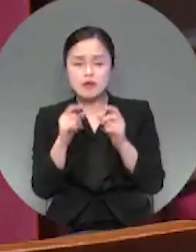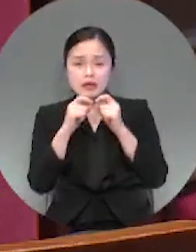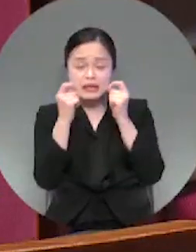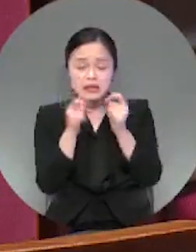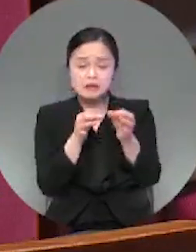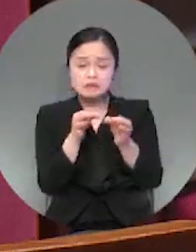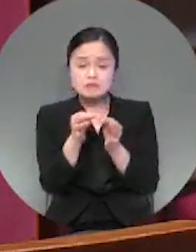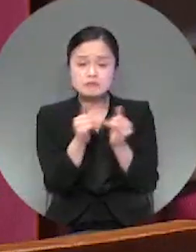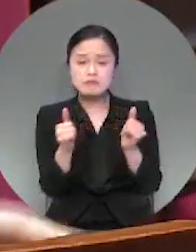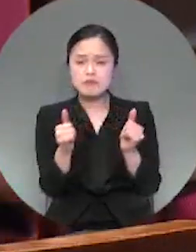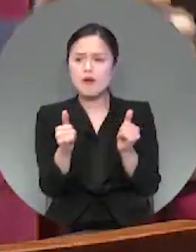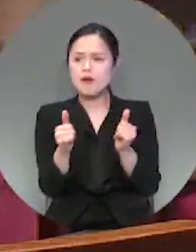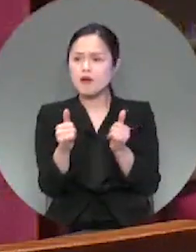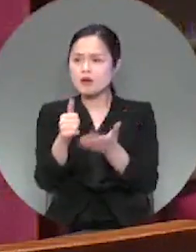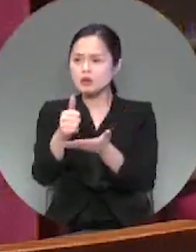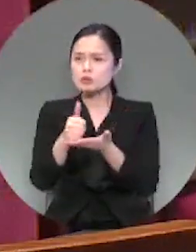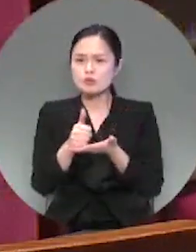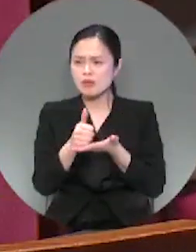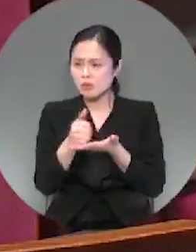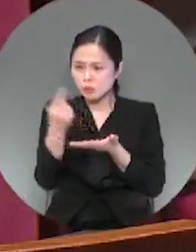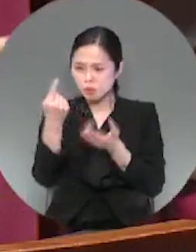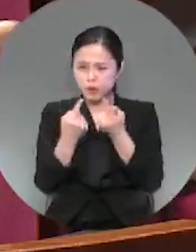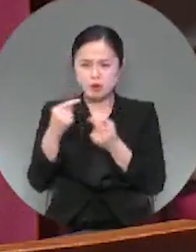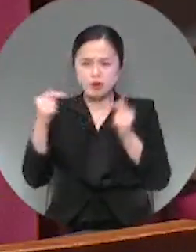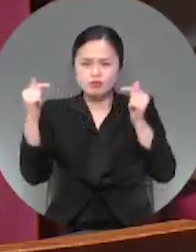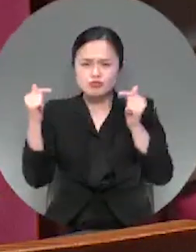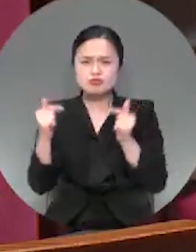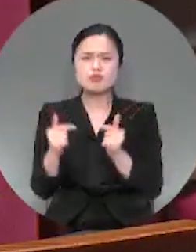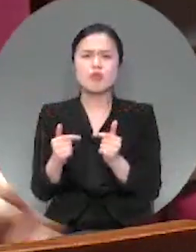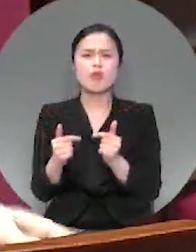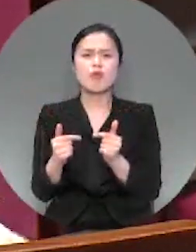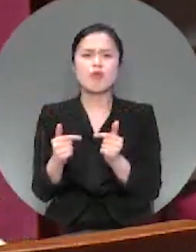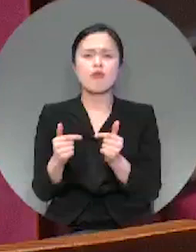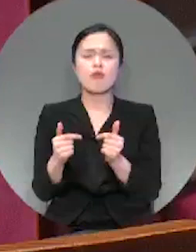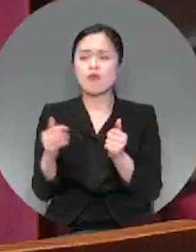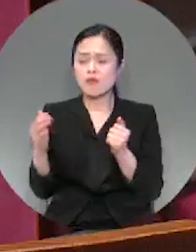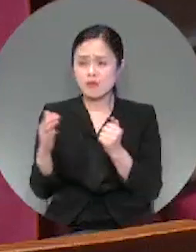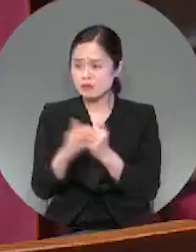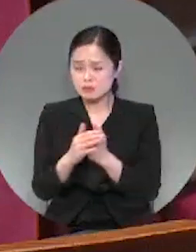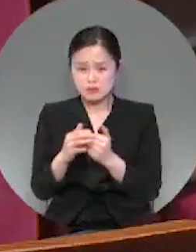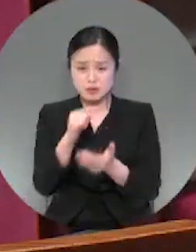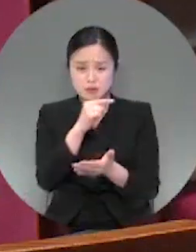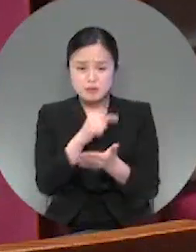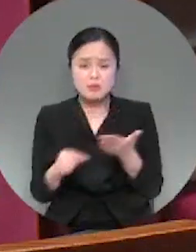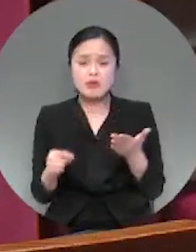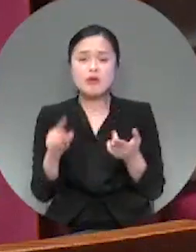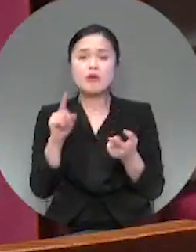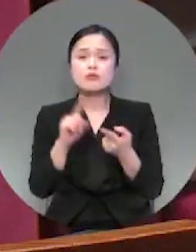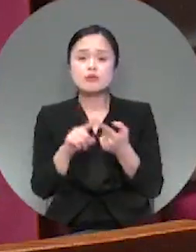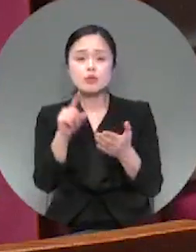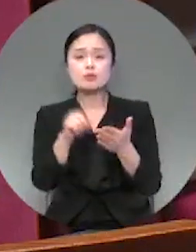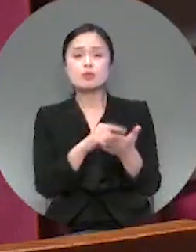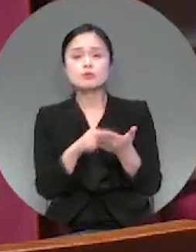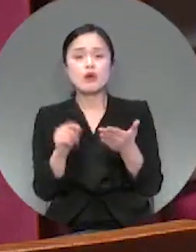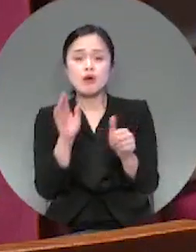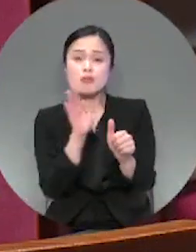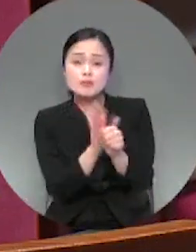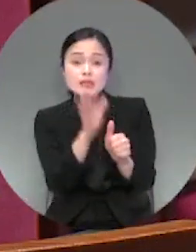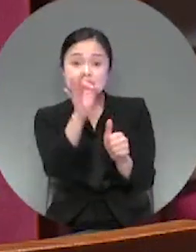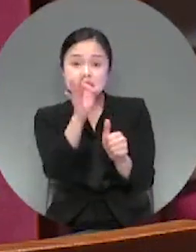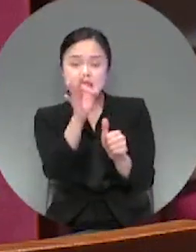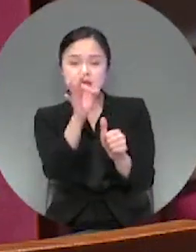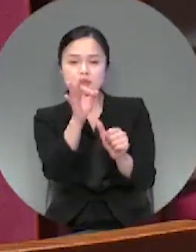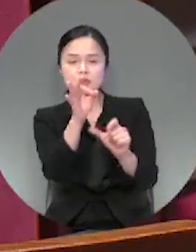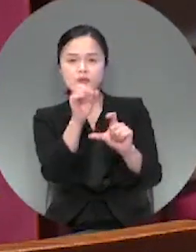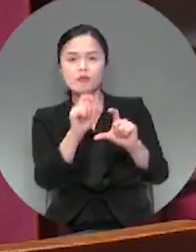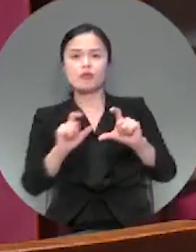그죠? 그러니까 방역 수위를 강하게 하면 거리두기를 강하게 하면 결국에는 손실 보상을 확대할 수밖에